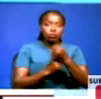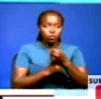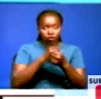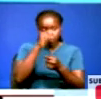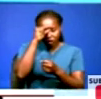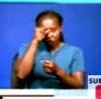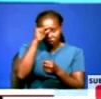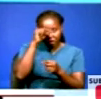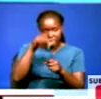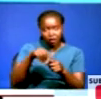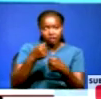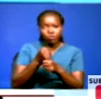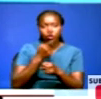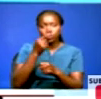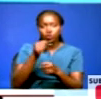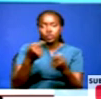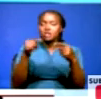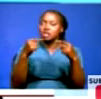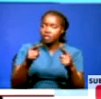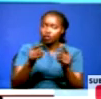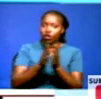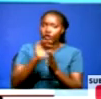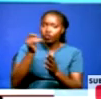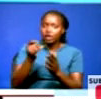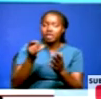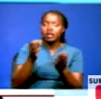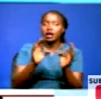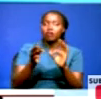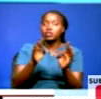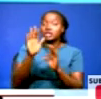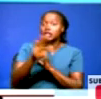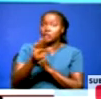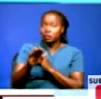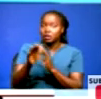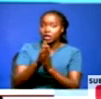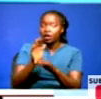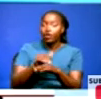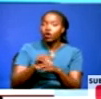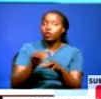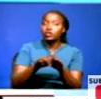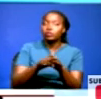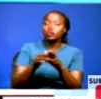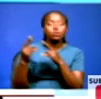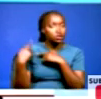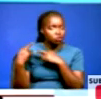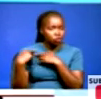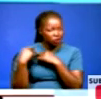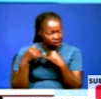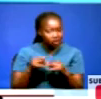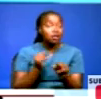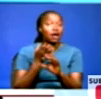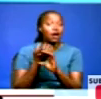katika kuhakikisha ufanisi wa maslahi ya Kenya katika bunge hilo, na kutoa wito kwa wanachama hao kuwajibika na kujikakamua